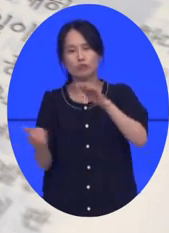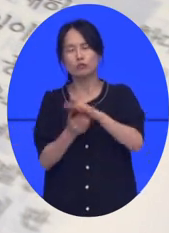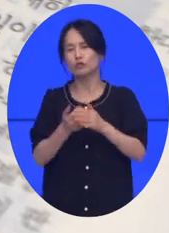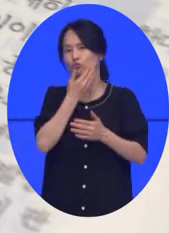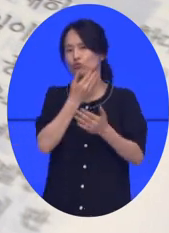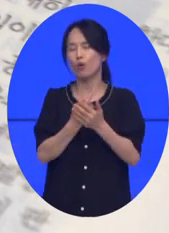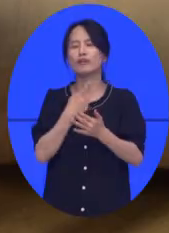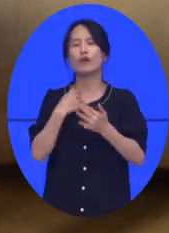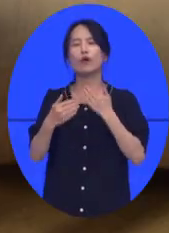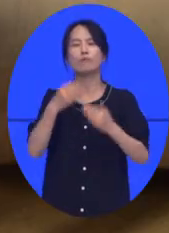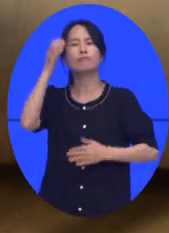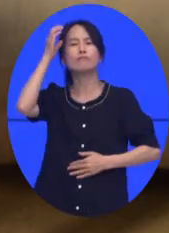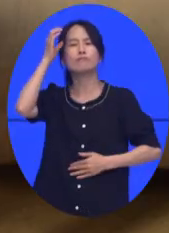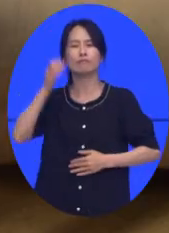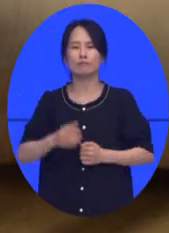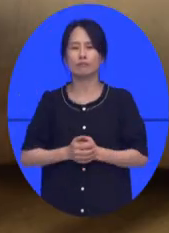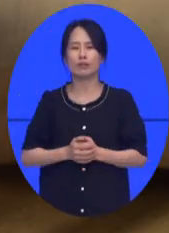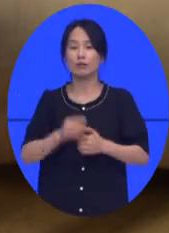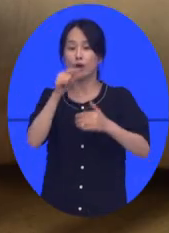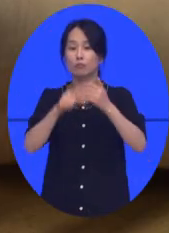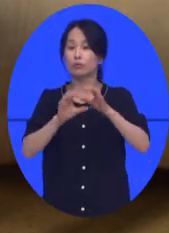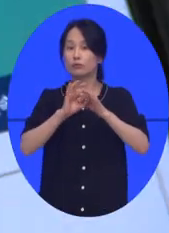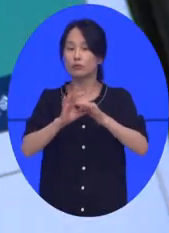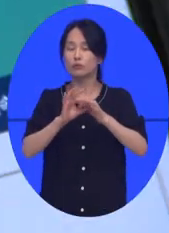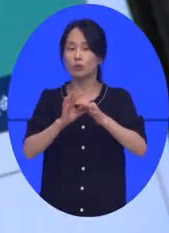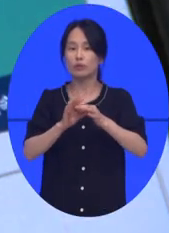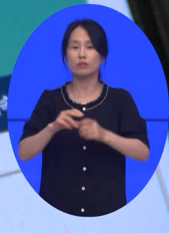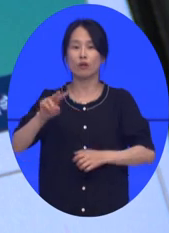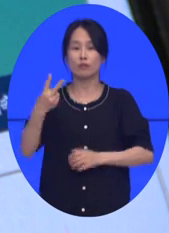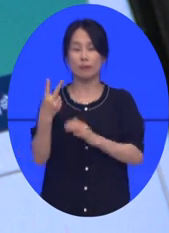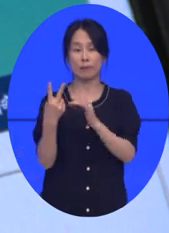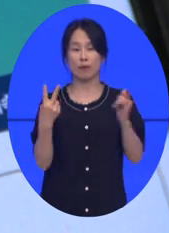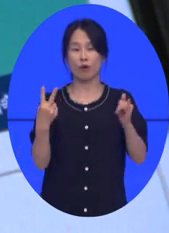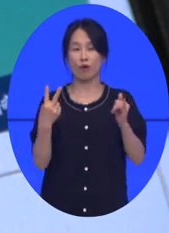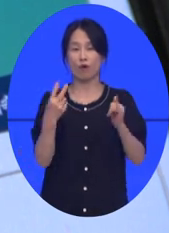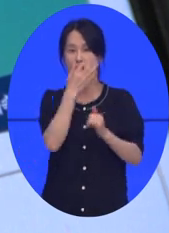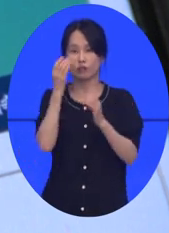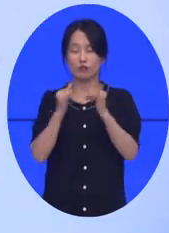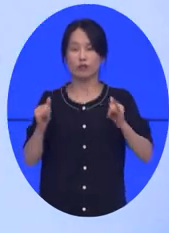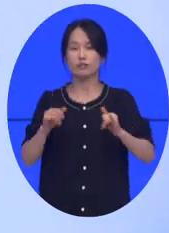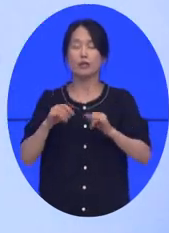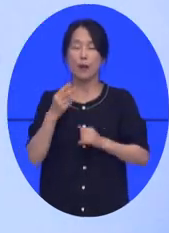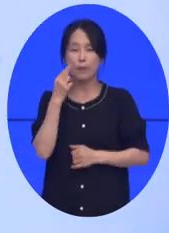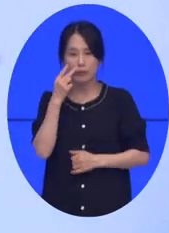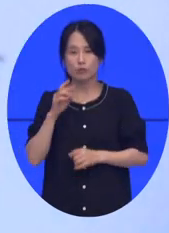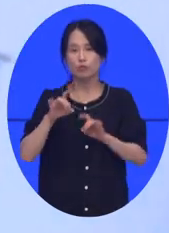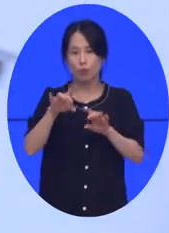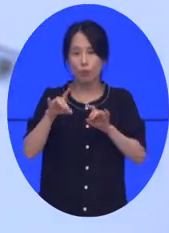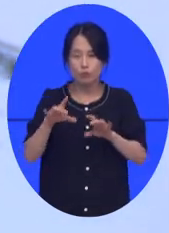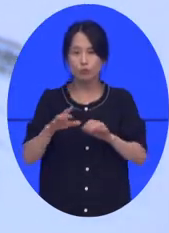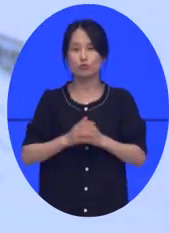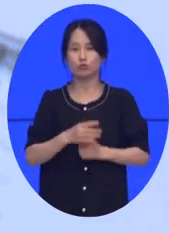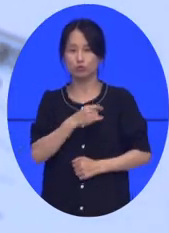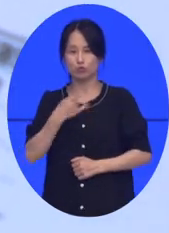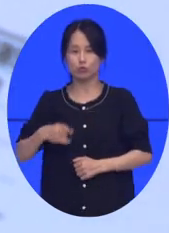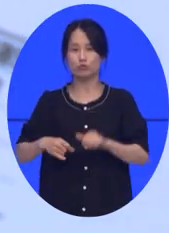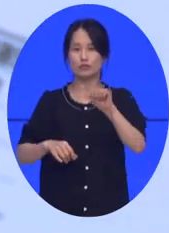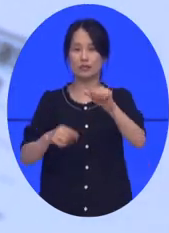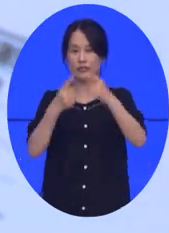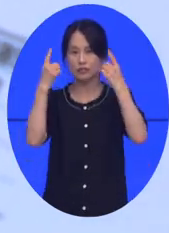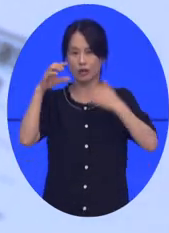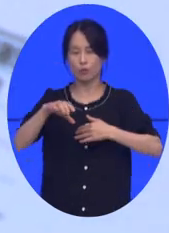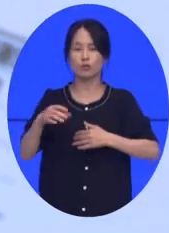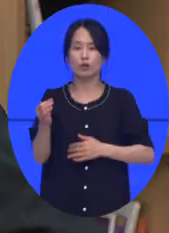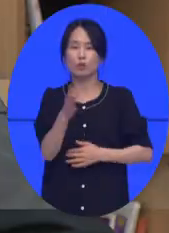기대하고 있습니다. 이번 프로그램을 통해 도내 청년 200명이 미국과 호주, 중국 내 5개 해외 유명 대학에서 무료로